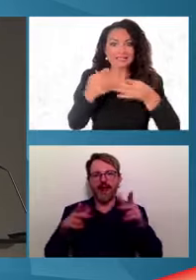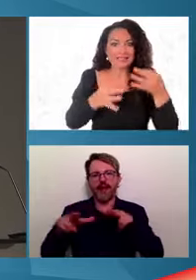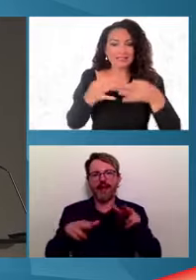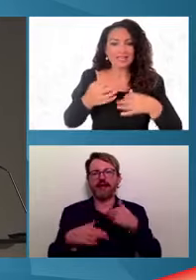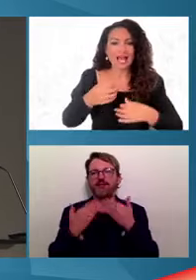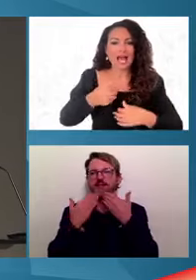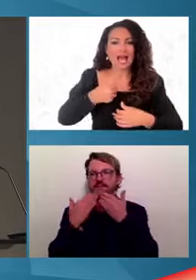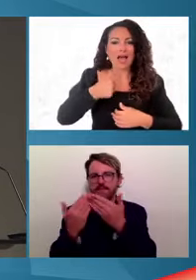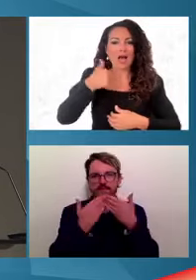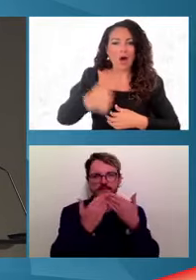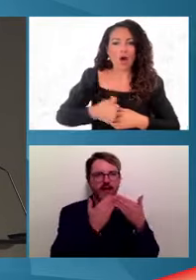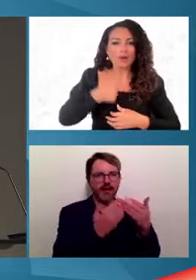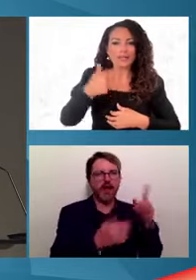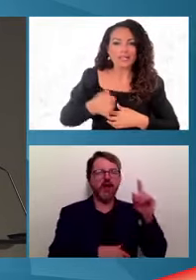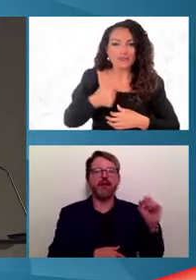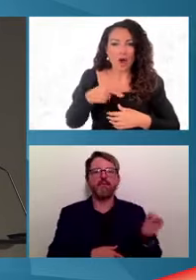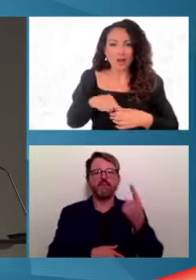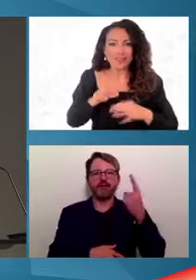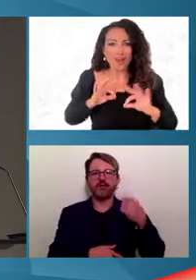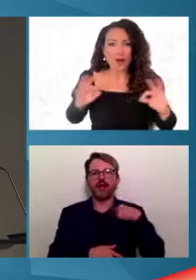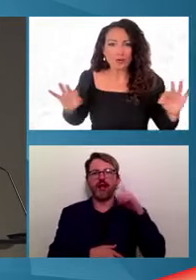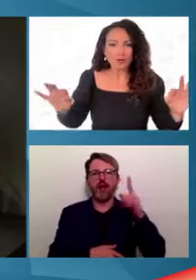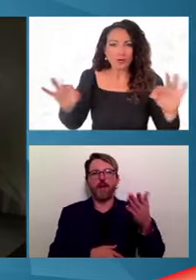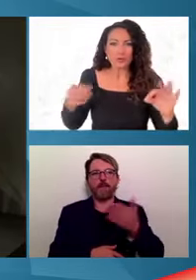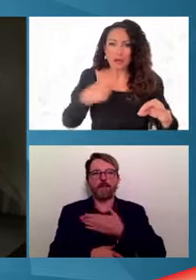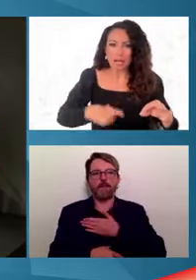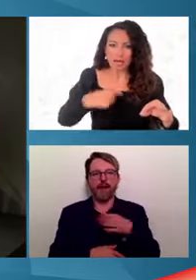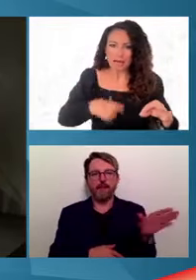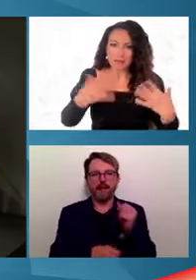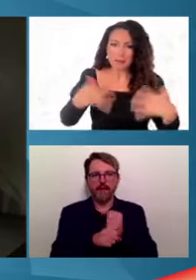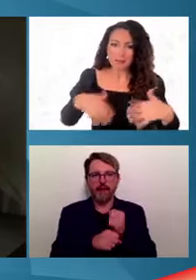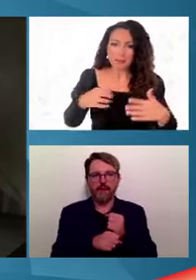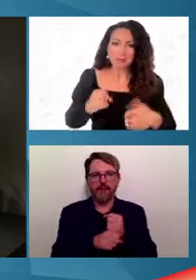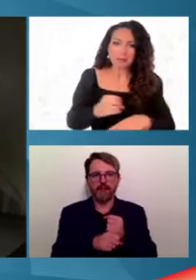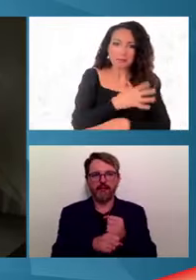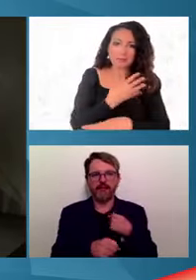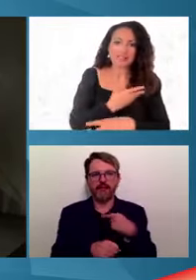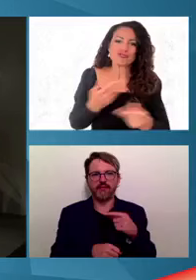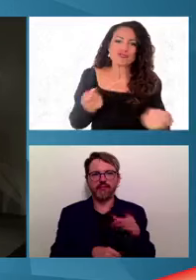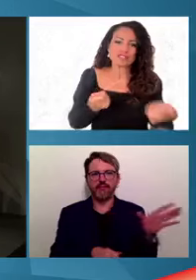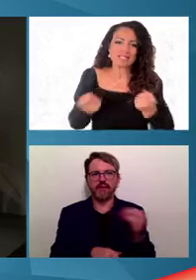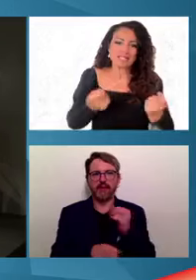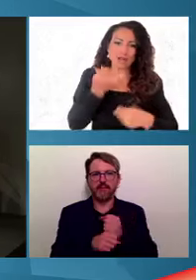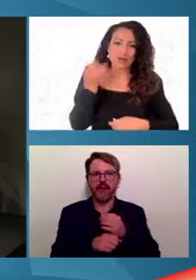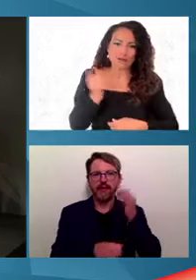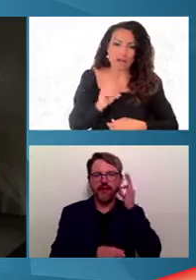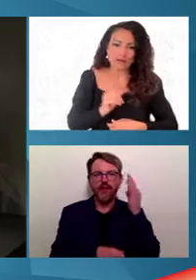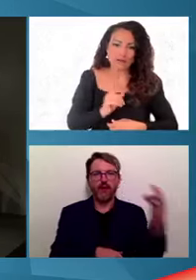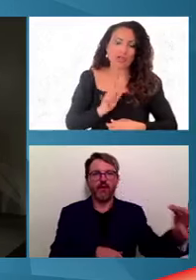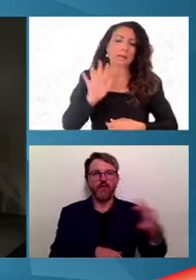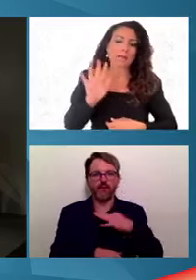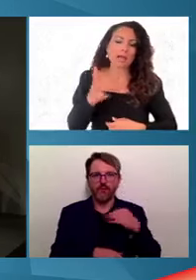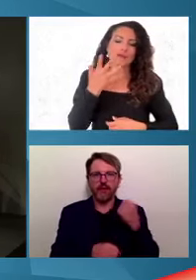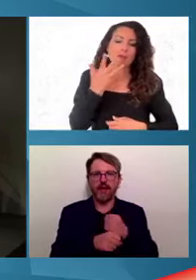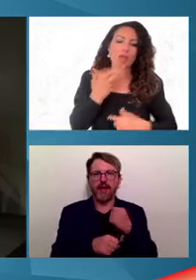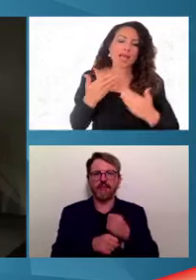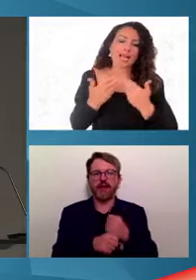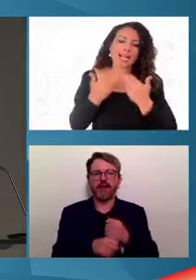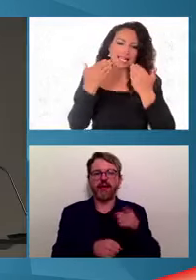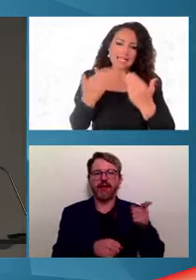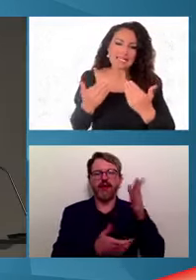aber in besonderer Weise bei meinen Mitarbeitern und Mitarbeitern, die für mich natürlich auch den